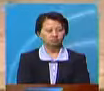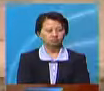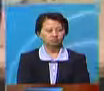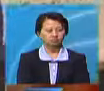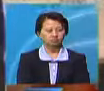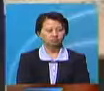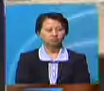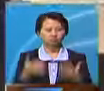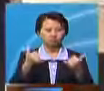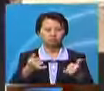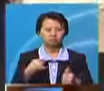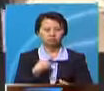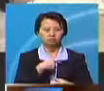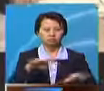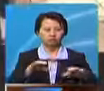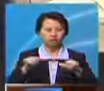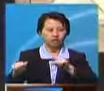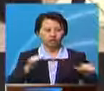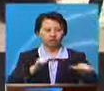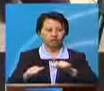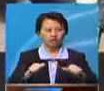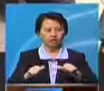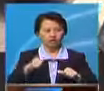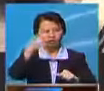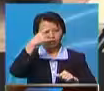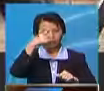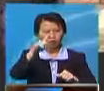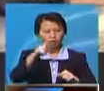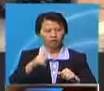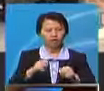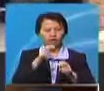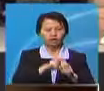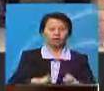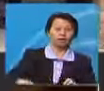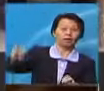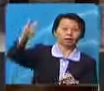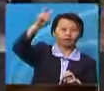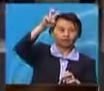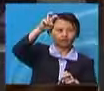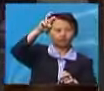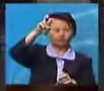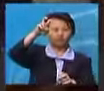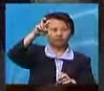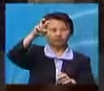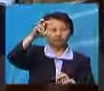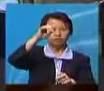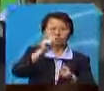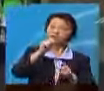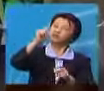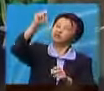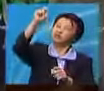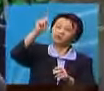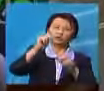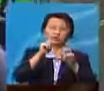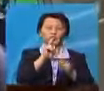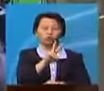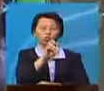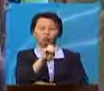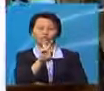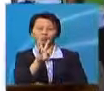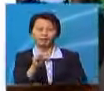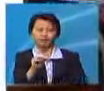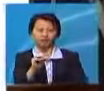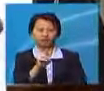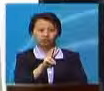Okay, kita nak buat aktiviti atas slip. Kita akan naik ke atas setinggi 20 meter